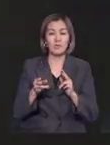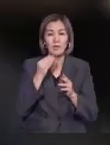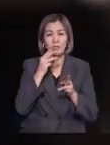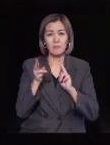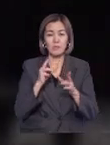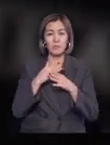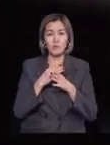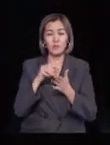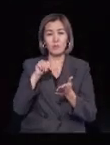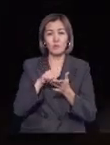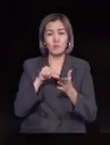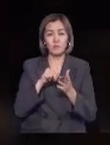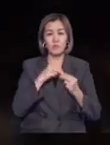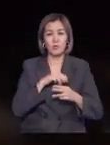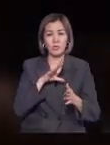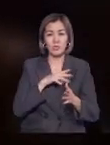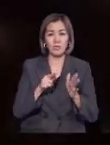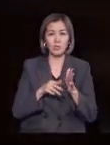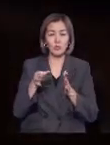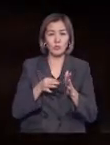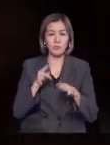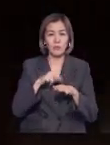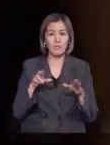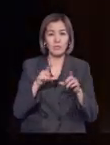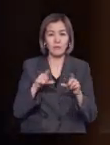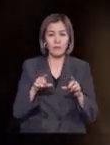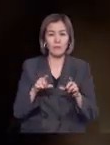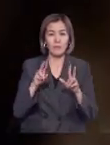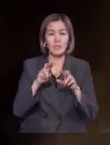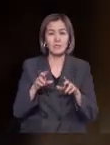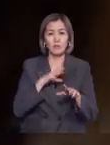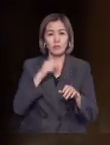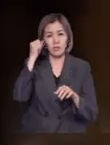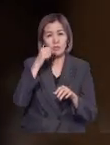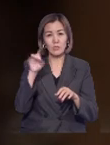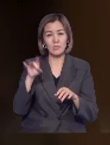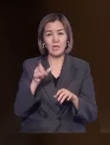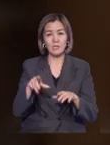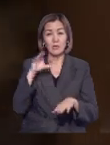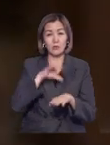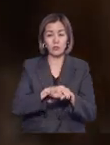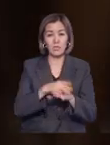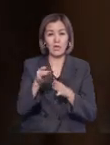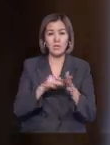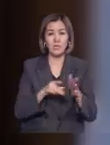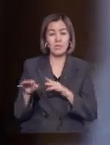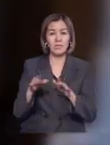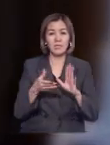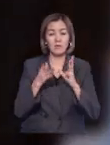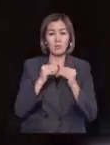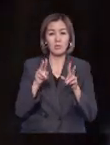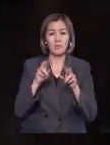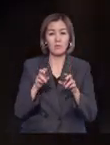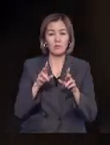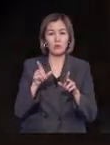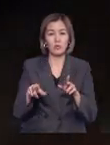жұмысқа тұрыпты. Жетісу облысы полиция департаменті мемлекетаралық іздеуде жүрген Өзбекстан республикасының азаматын ұстат. Жедел деректер